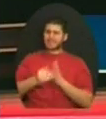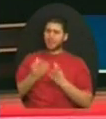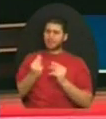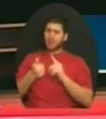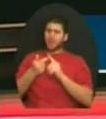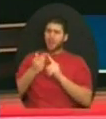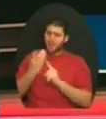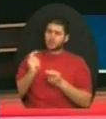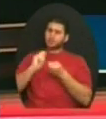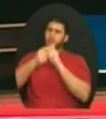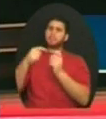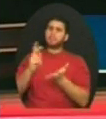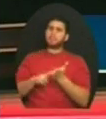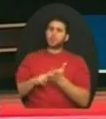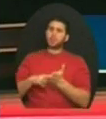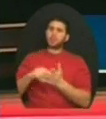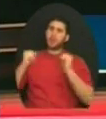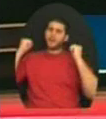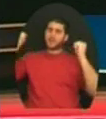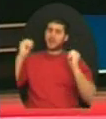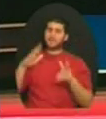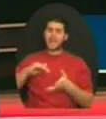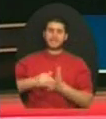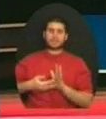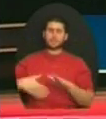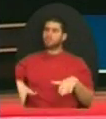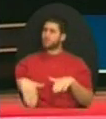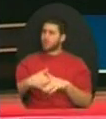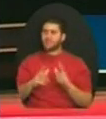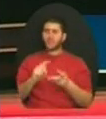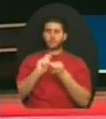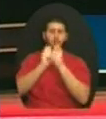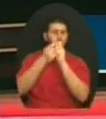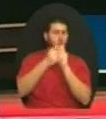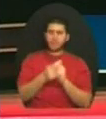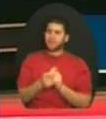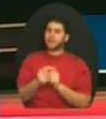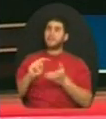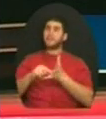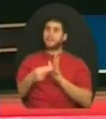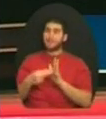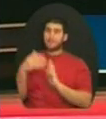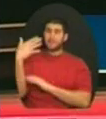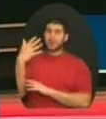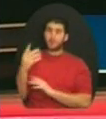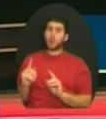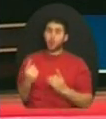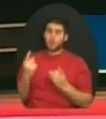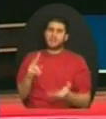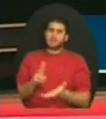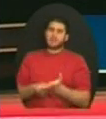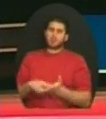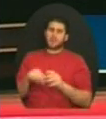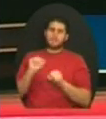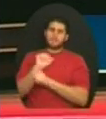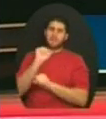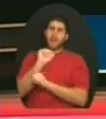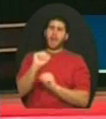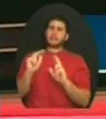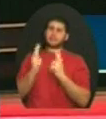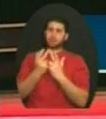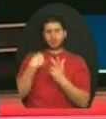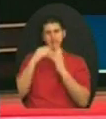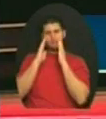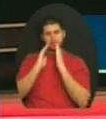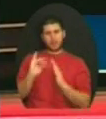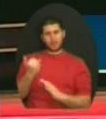לא היו משתנים, והסכמי שלום לא היו קורים, ושינויים מדיניים כאלה ואחרים לא היו קורים, אם לא הייתה מחאה ציבורית, כך שאני מאוד